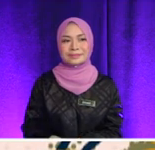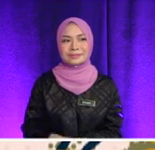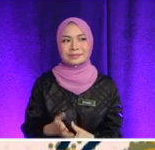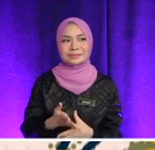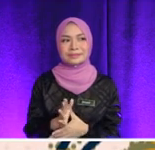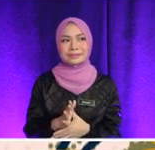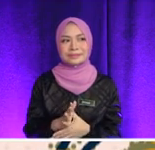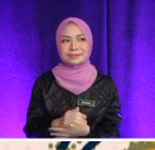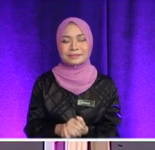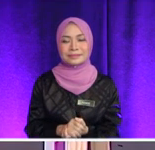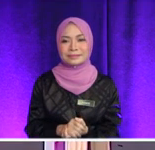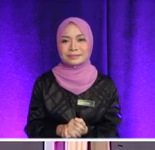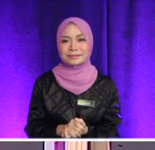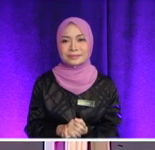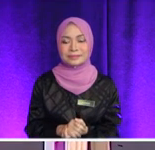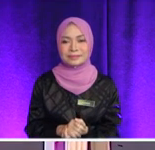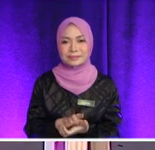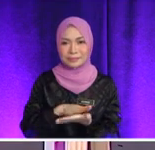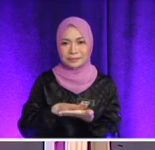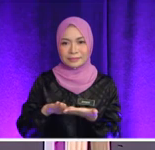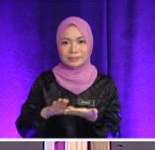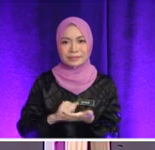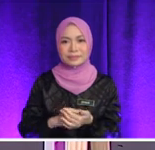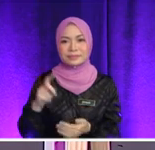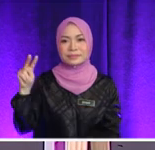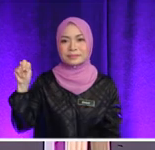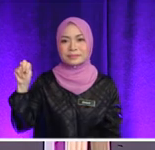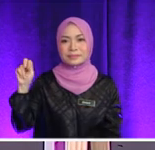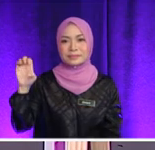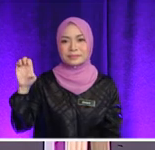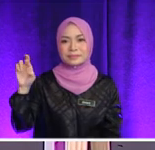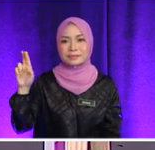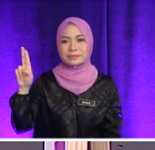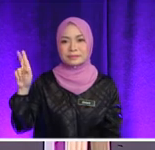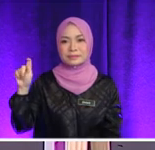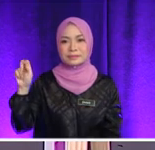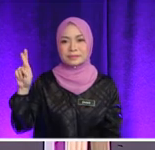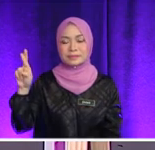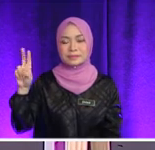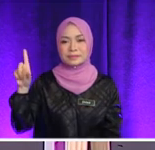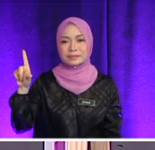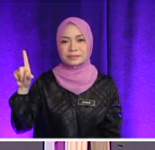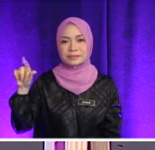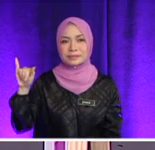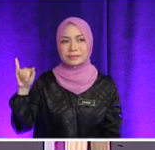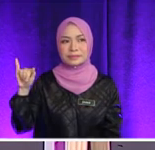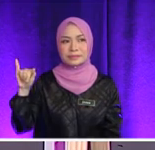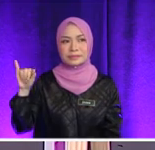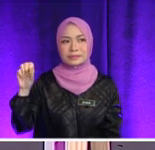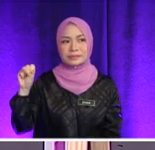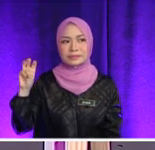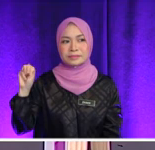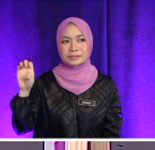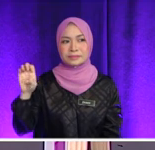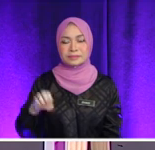Maksudnya kamu poin tadi untuk tajuk-tajuk atau aliran yang lain oke kalau kita jawab